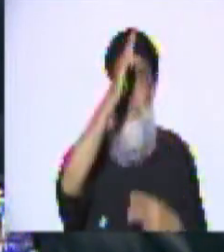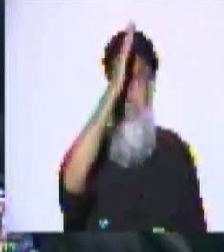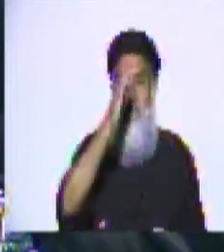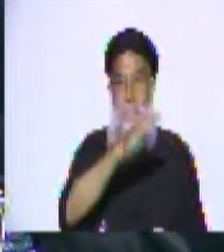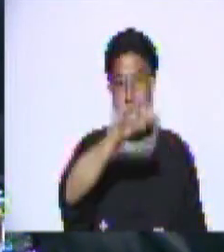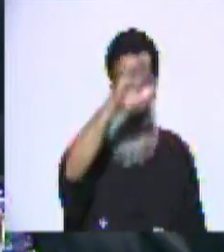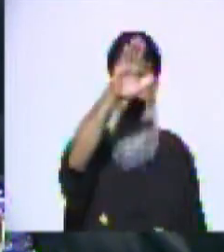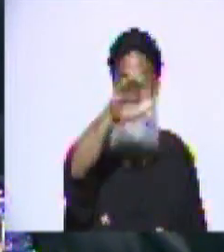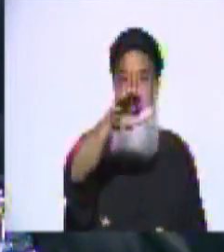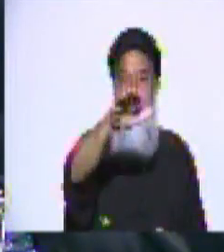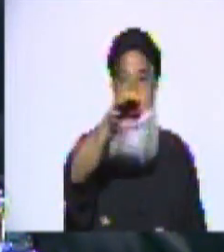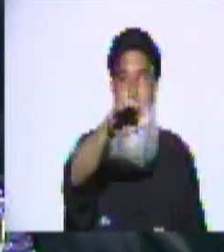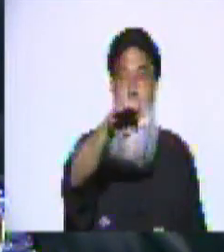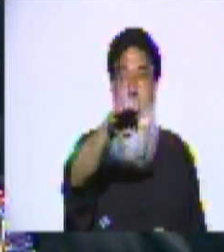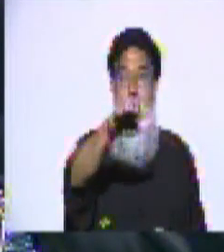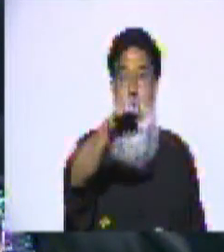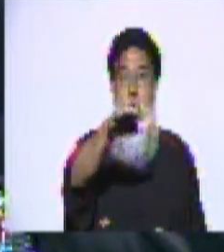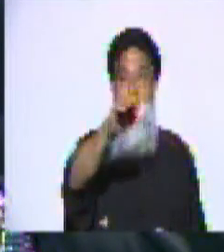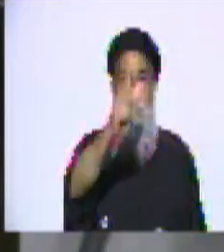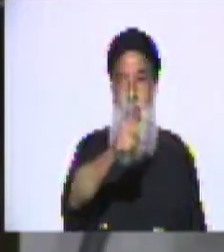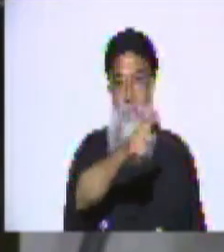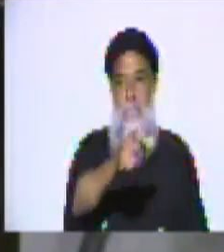عليهما الايادي ثم اطلقوهما.